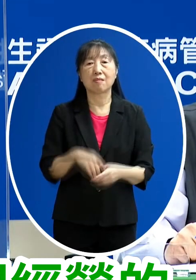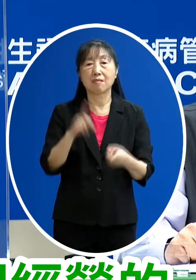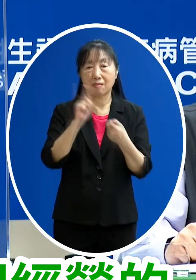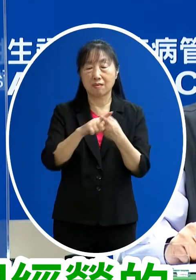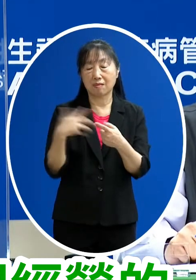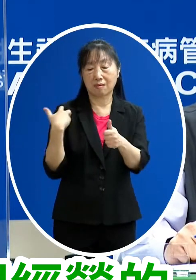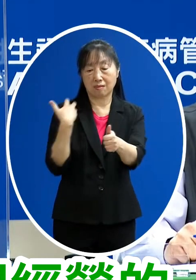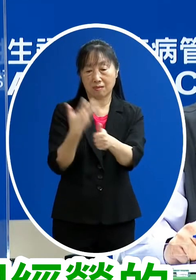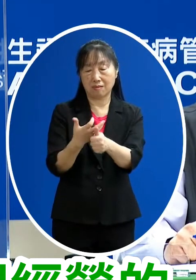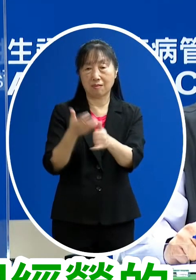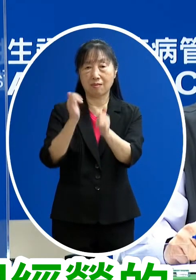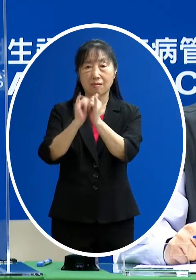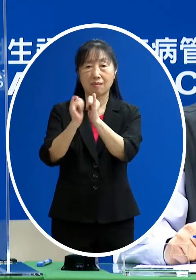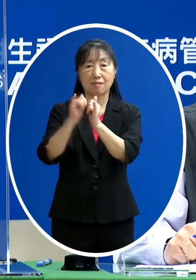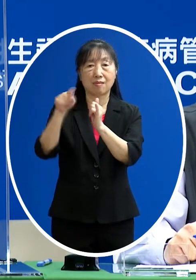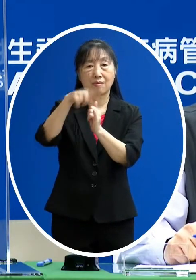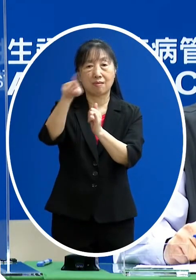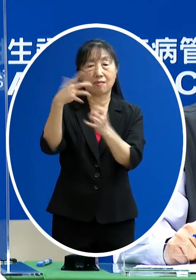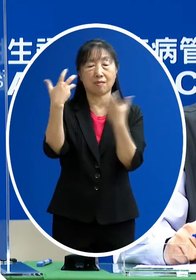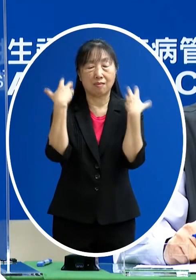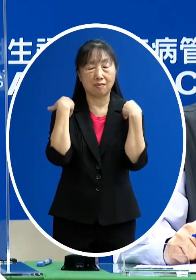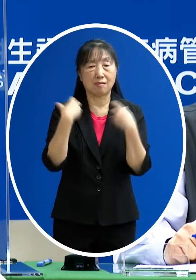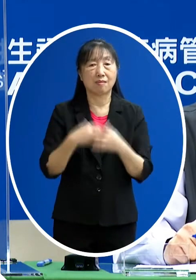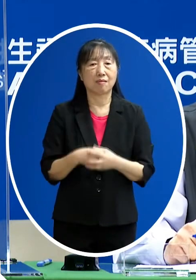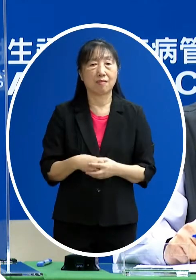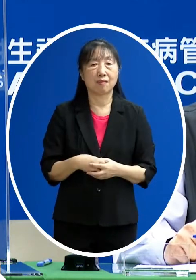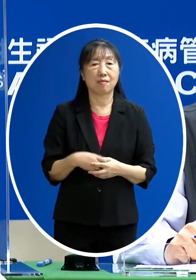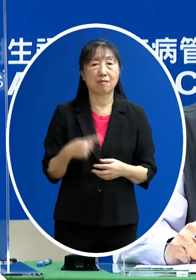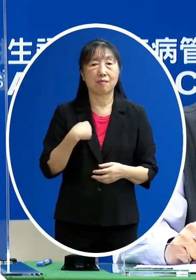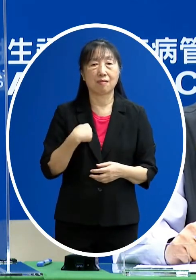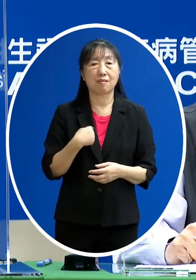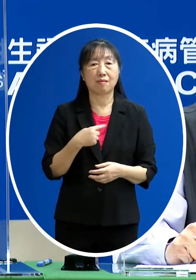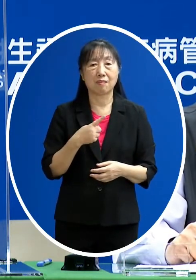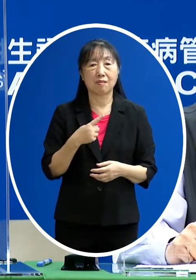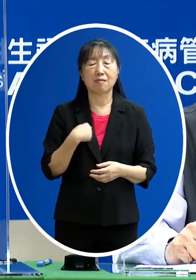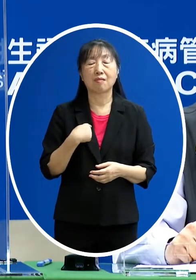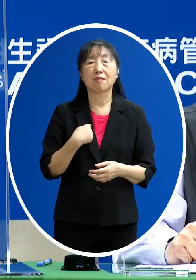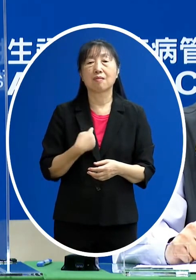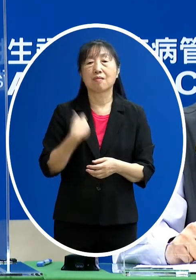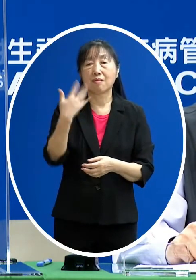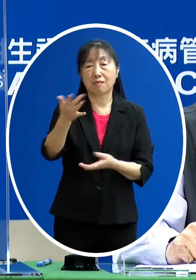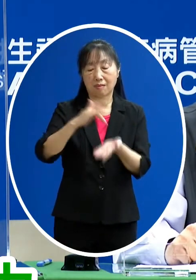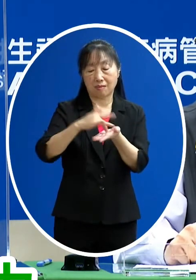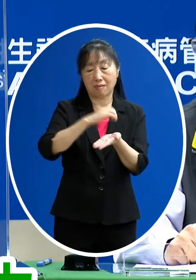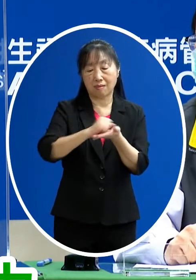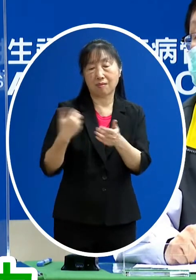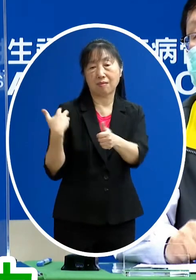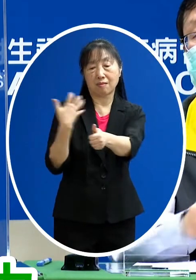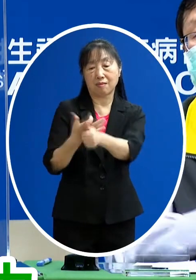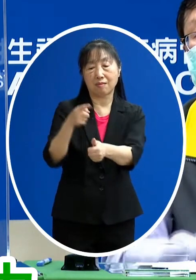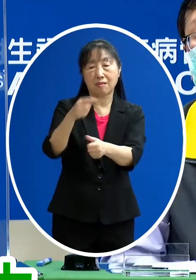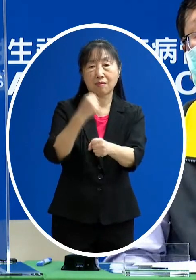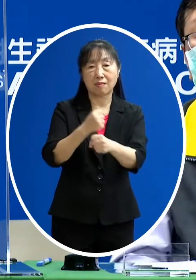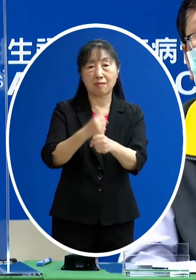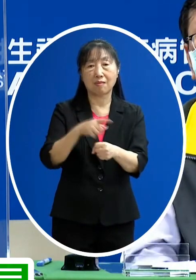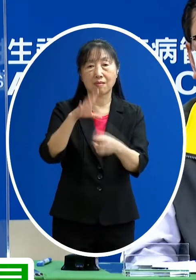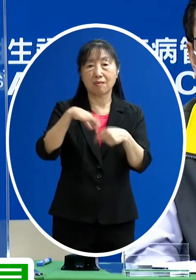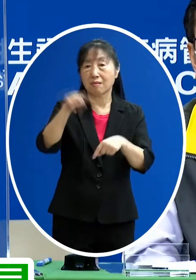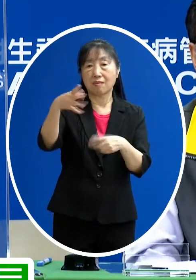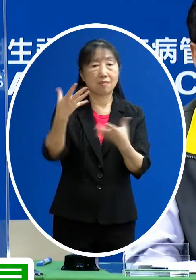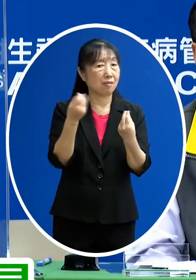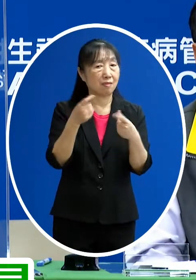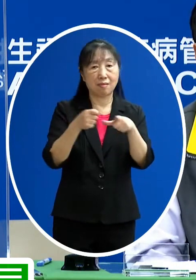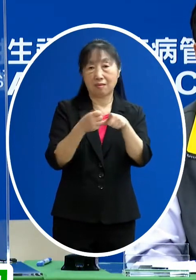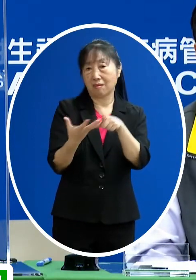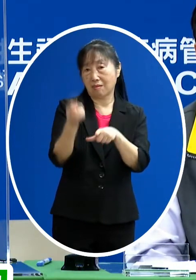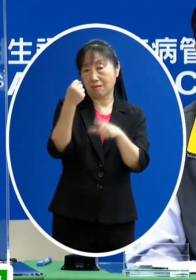委托民间经营的，我们是发包委外，所以它是不具有这样的一个公权力，它主要的